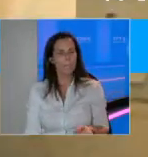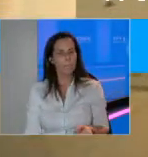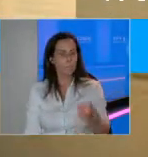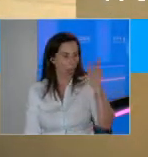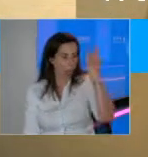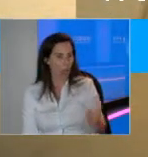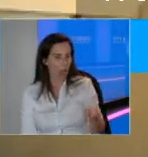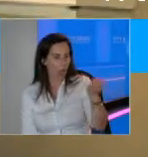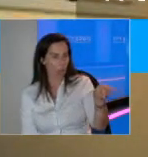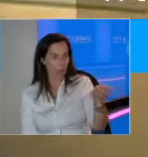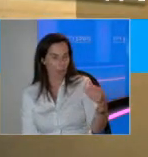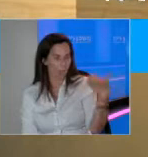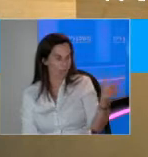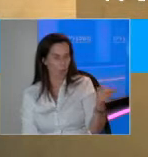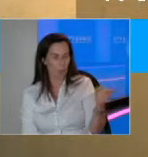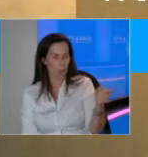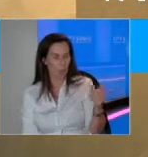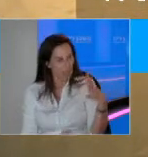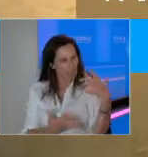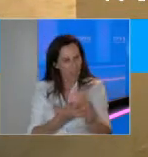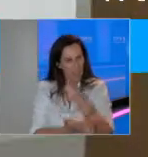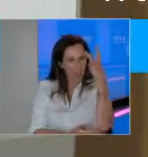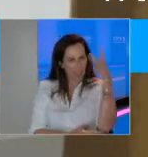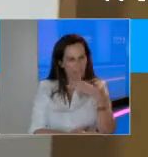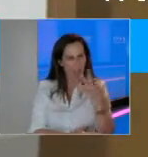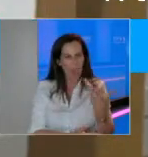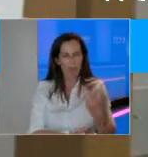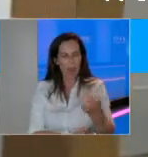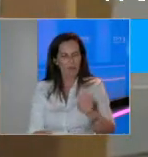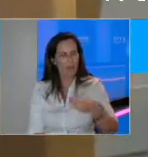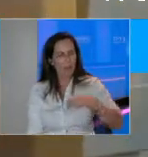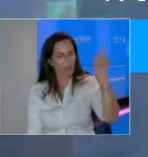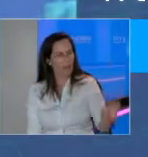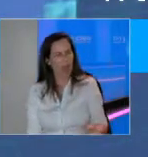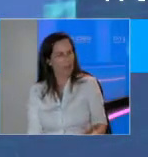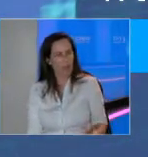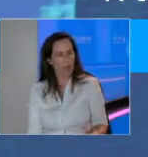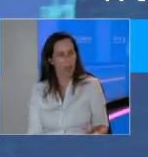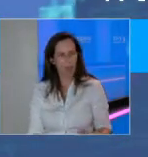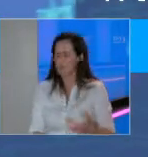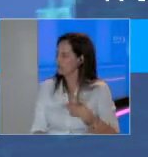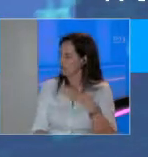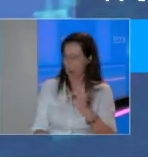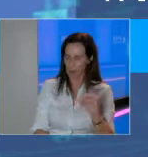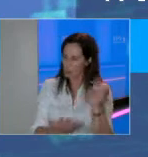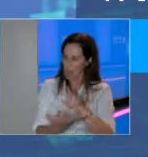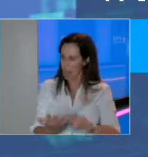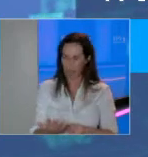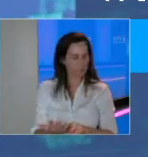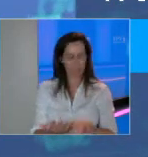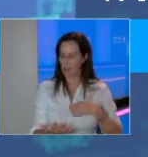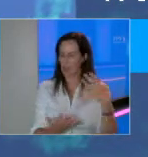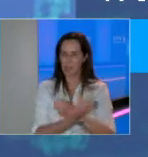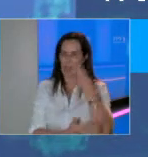על אותו ביטי ונותן לו... הצלחת להבין שירות. אגב, למה הוא מרחם? לא, למה? אני לא הצלח... אני, האמת שקראתי, כן.